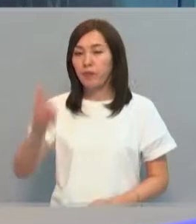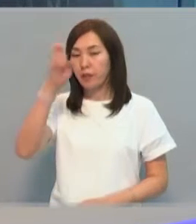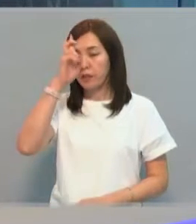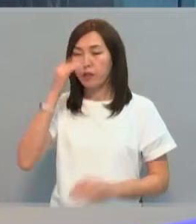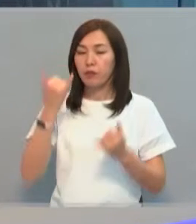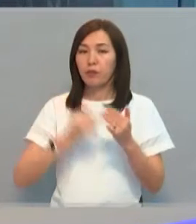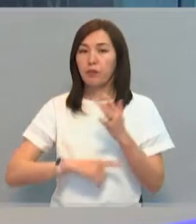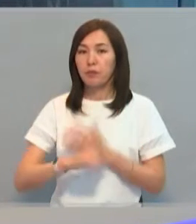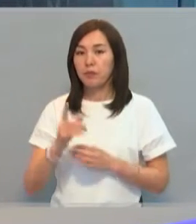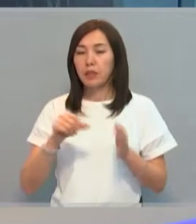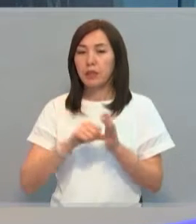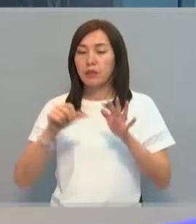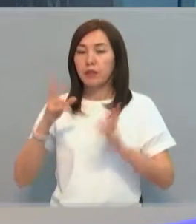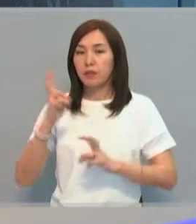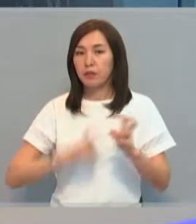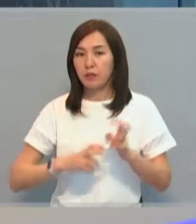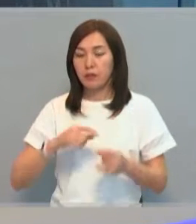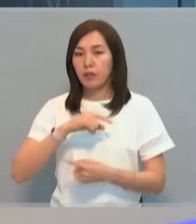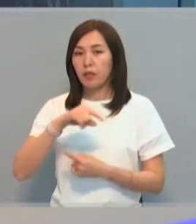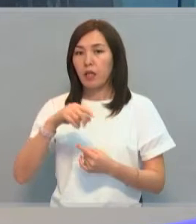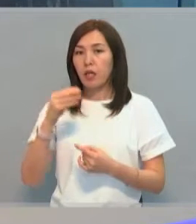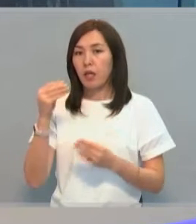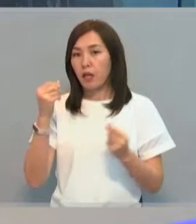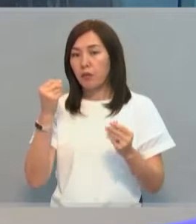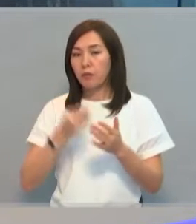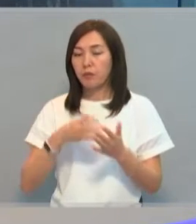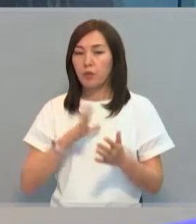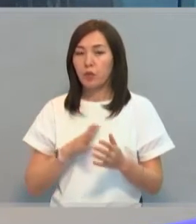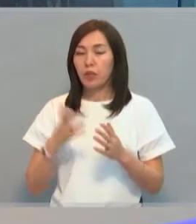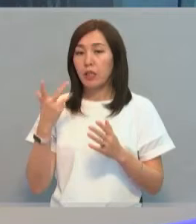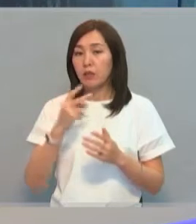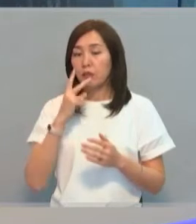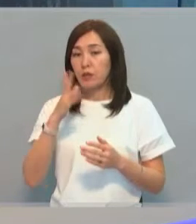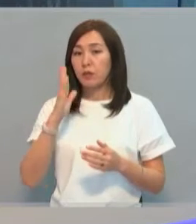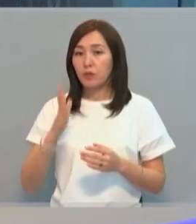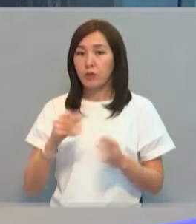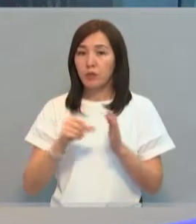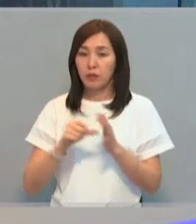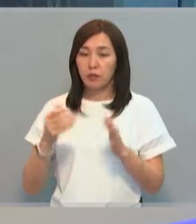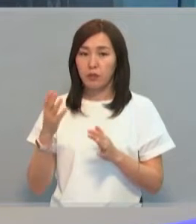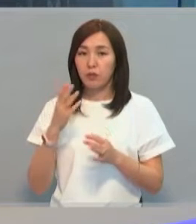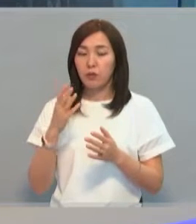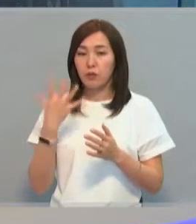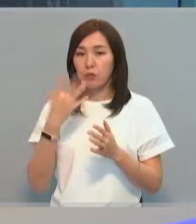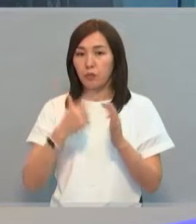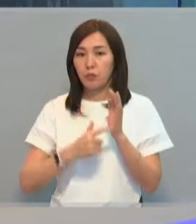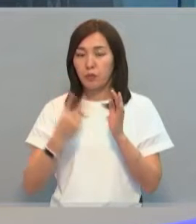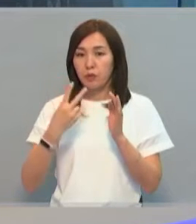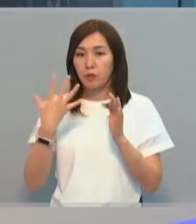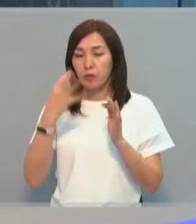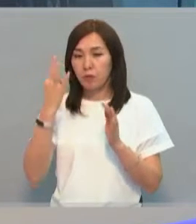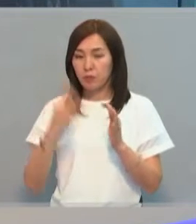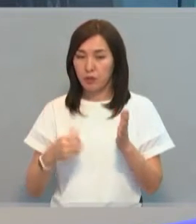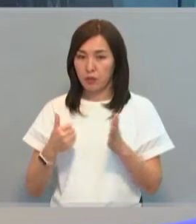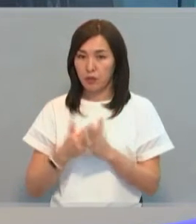Елімізде бүгіннен бастап электр өндірушілер тариф бағасын қымбаттатты. Статистикаға сүйенсек, электр қуатының құны 5-тен